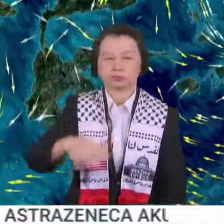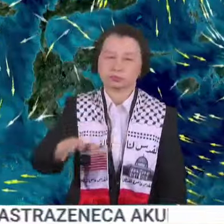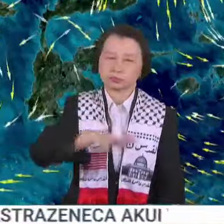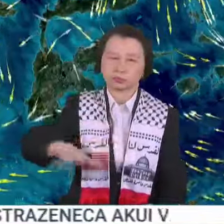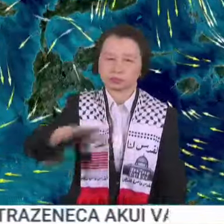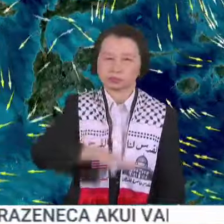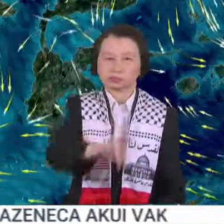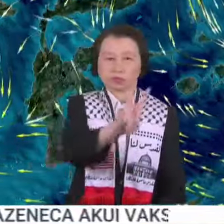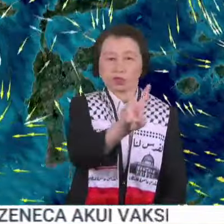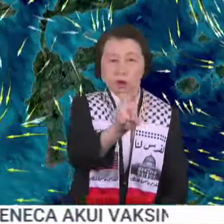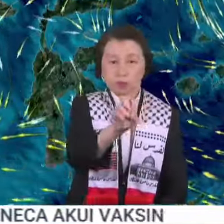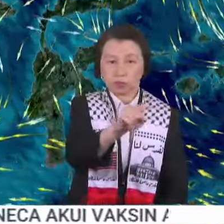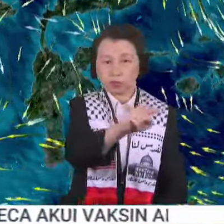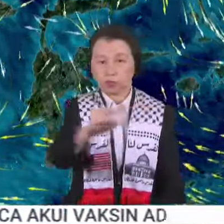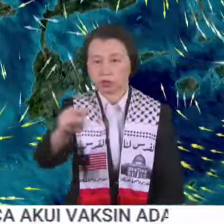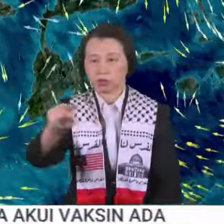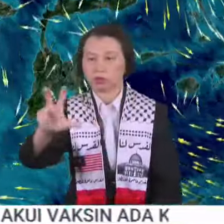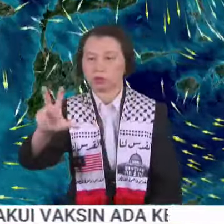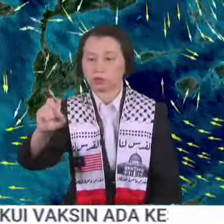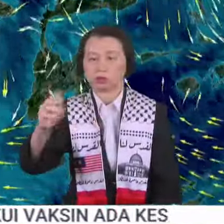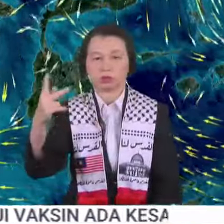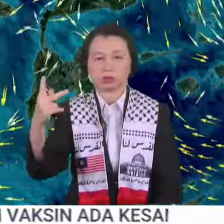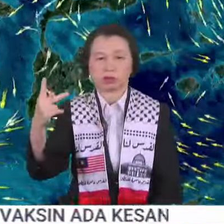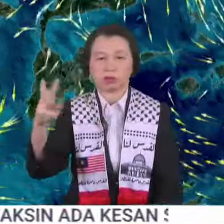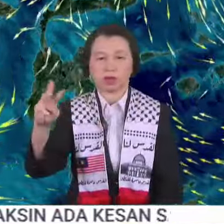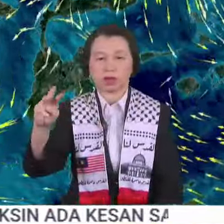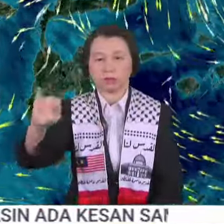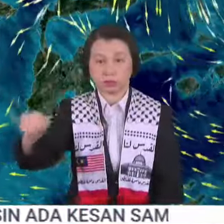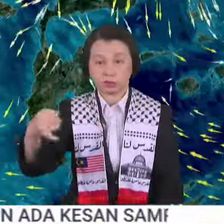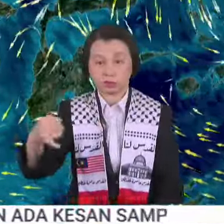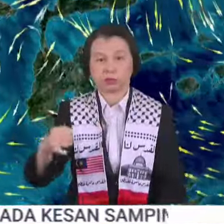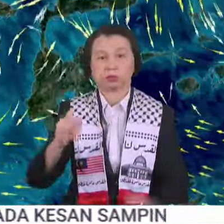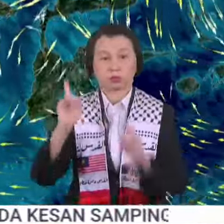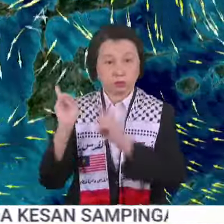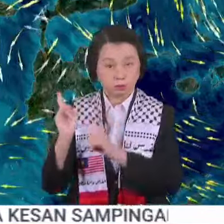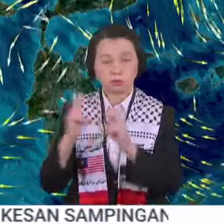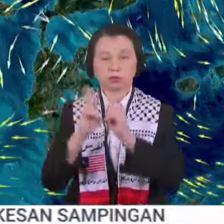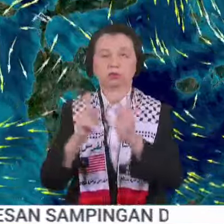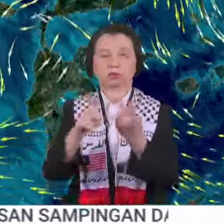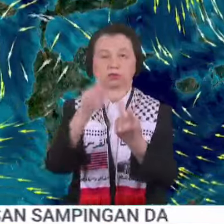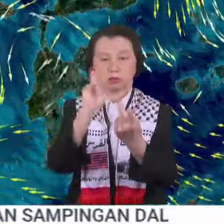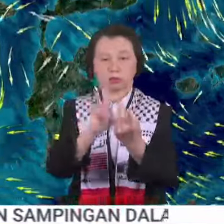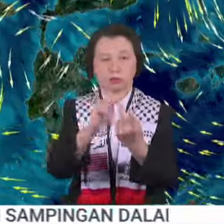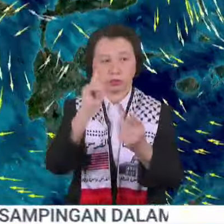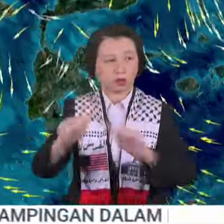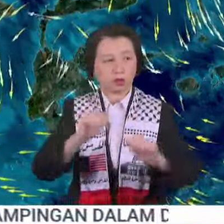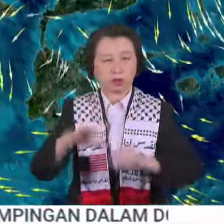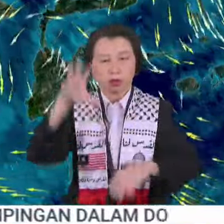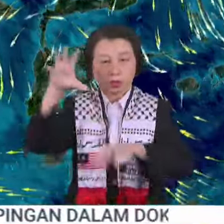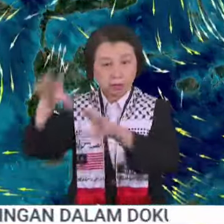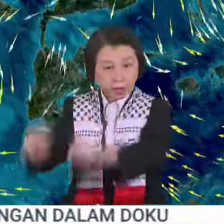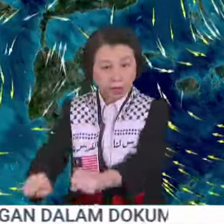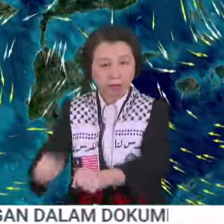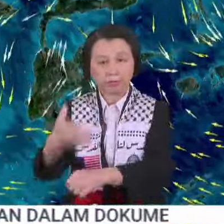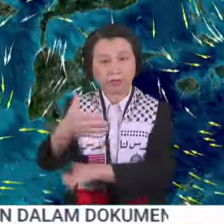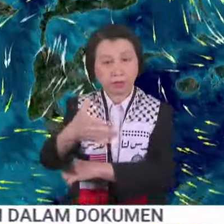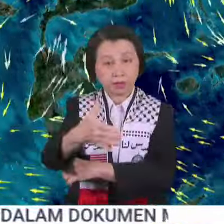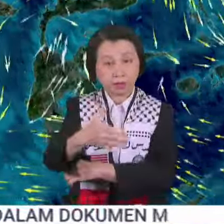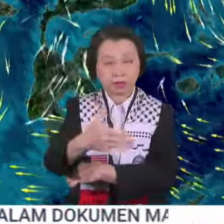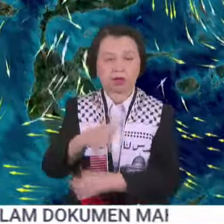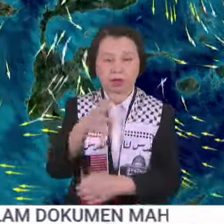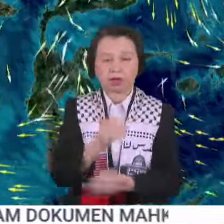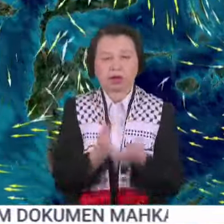sekitar 20 hingga 30 km sejam. Oleh itu, keadaan ini adalah amat sesuai untuk aktiviti menangkap ikan, bot-bot kecil